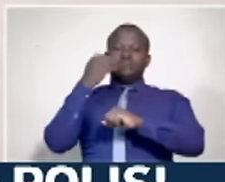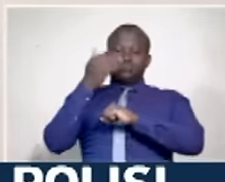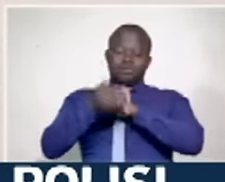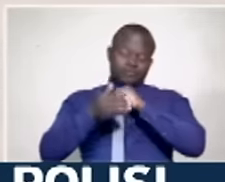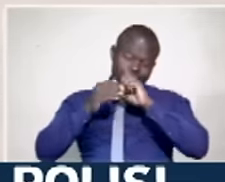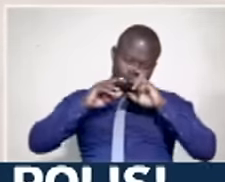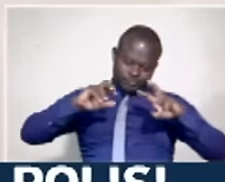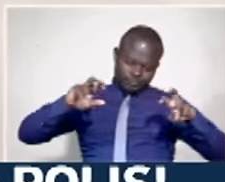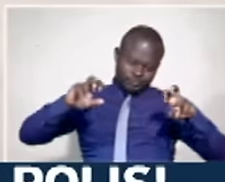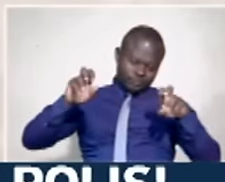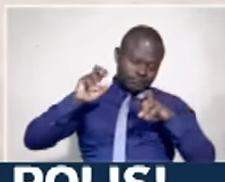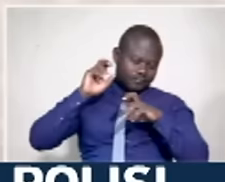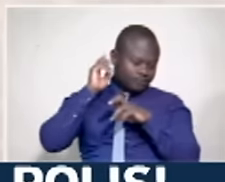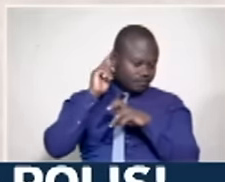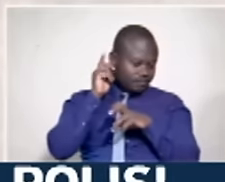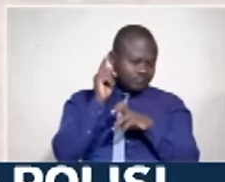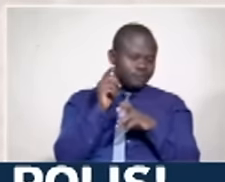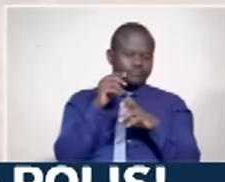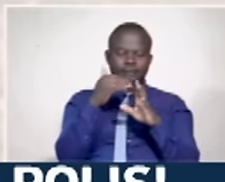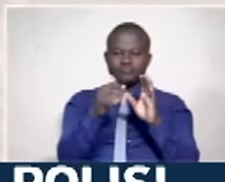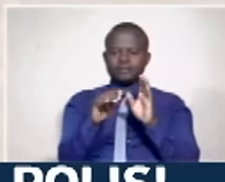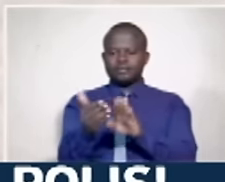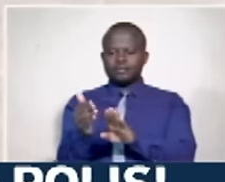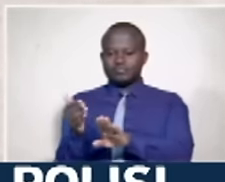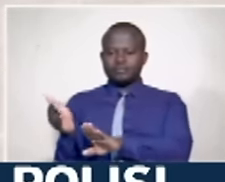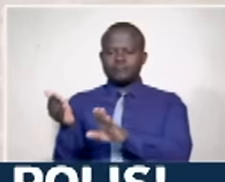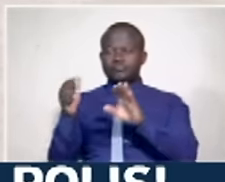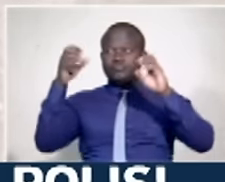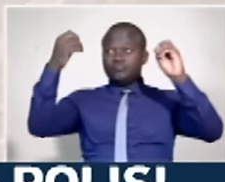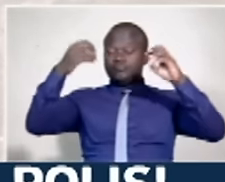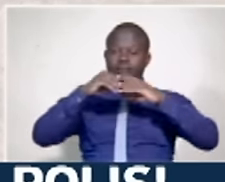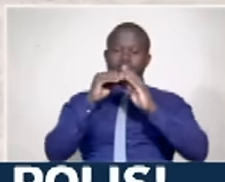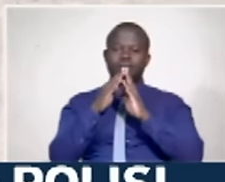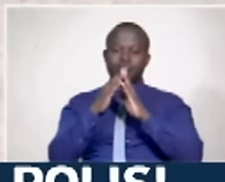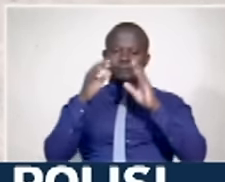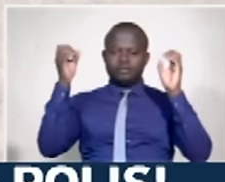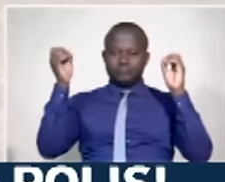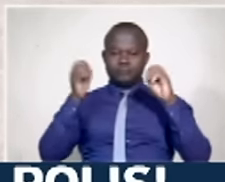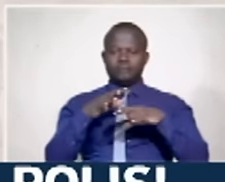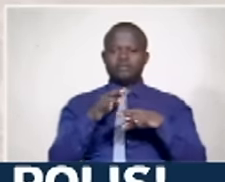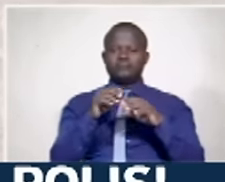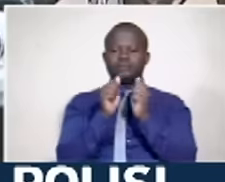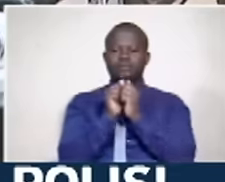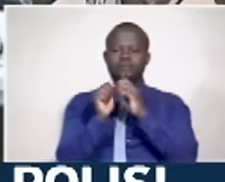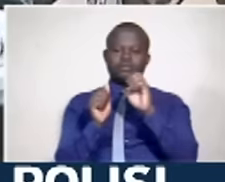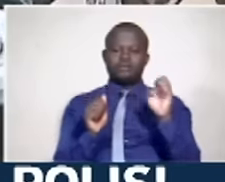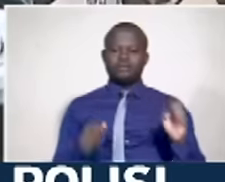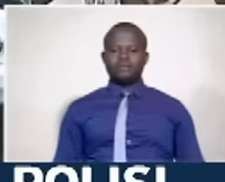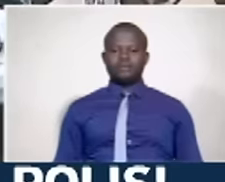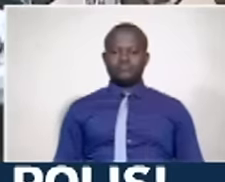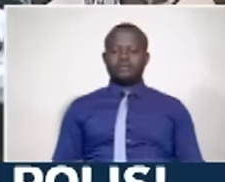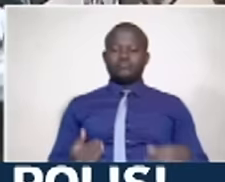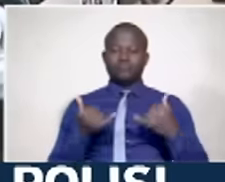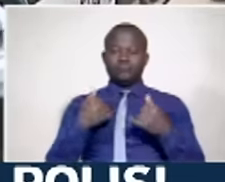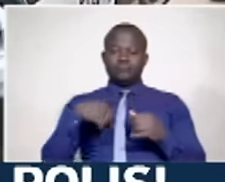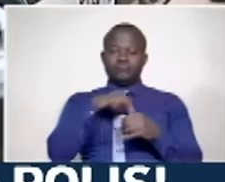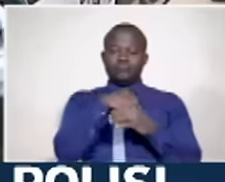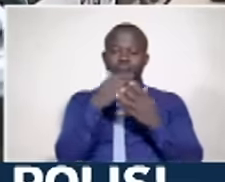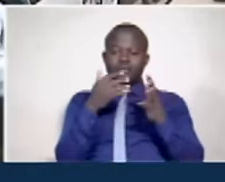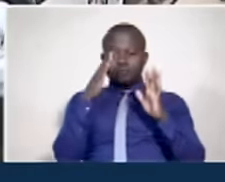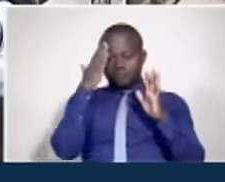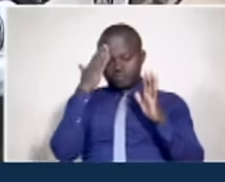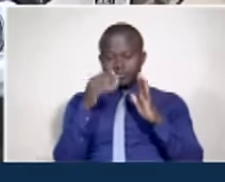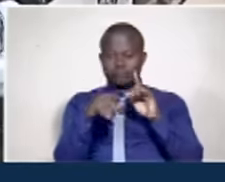y'iperereza ry'impfu za hato na hato zari zatangiye kugaragara hirya no hino mu mujyi wa Kigali n'Iburasirazuba. Icyo tumaze kubona ni uko yishe abantu